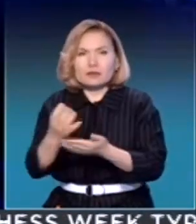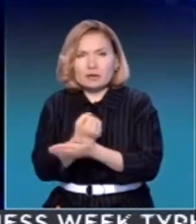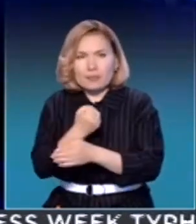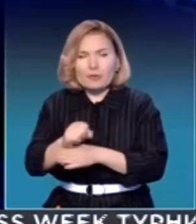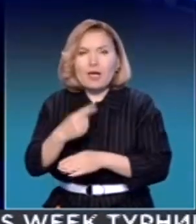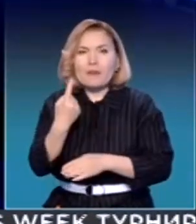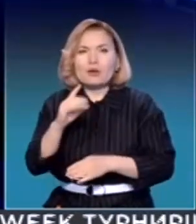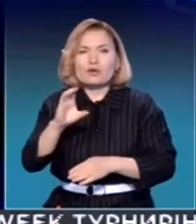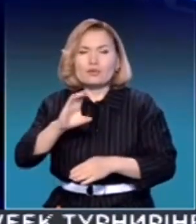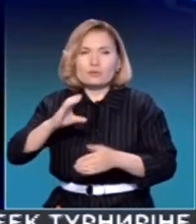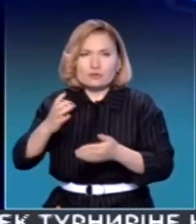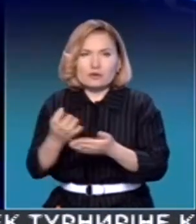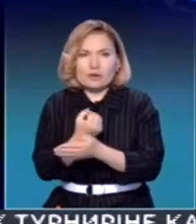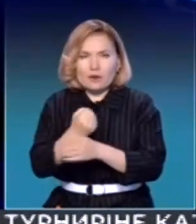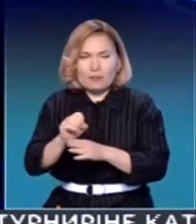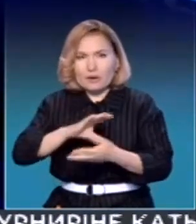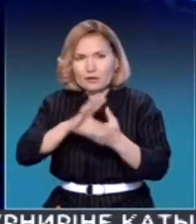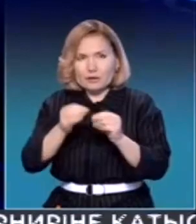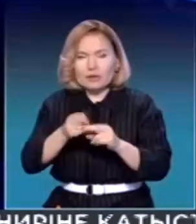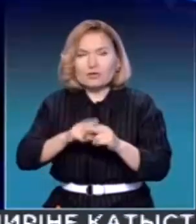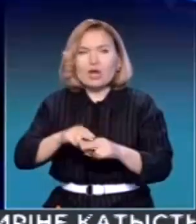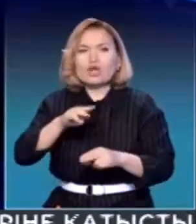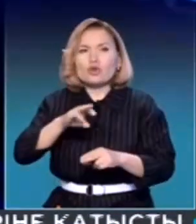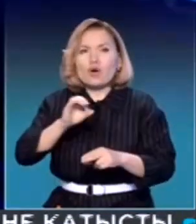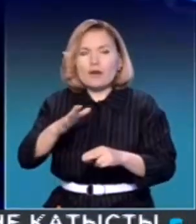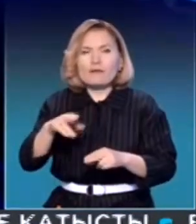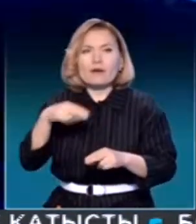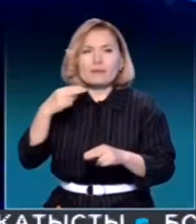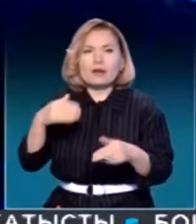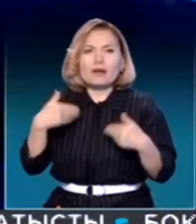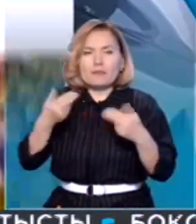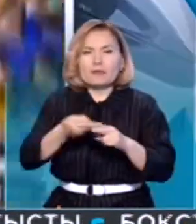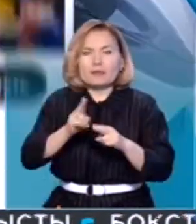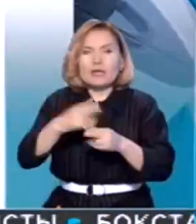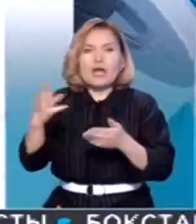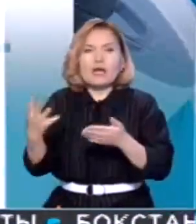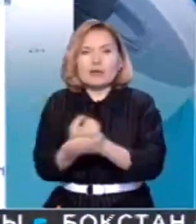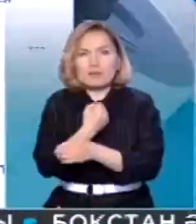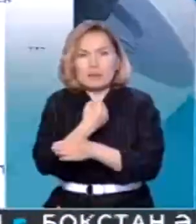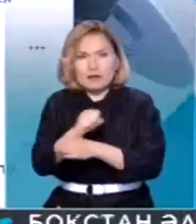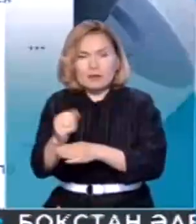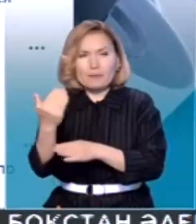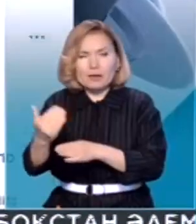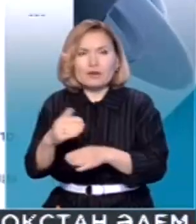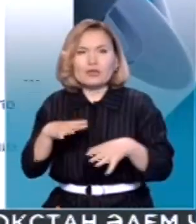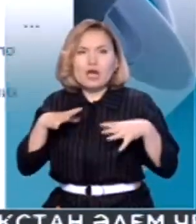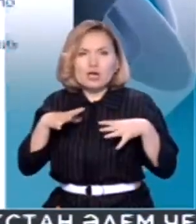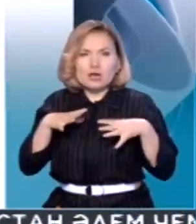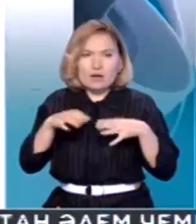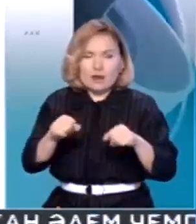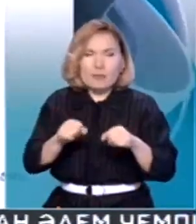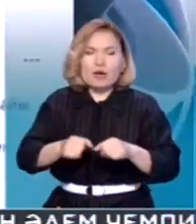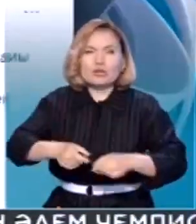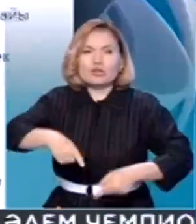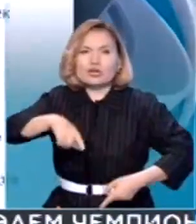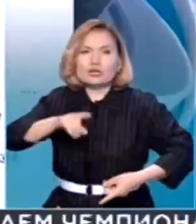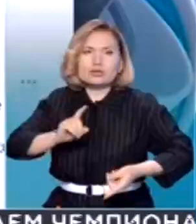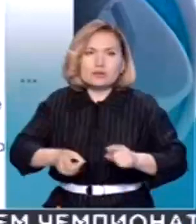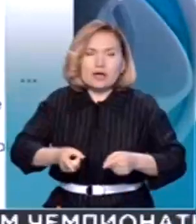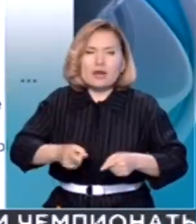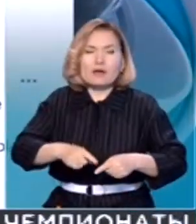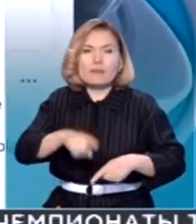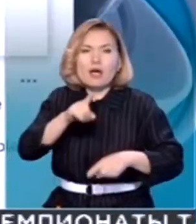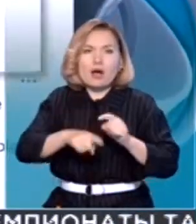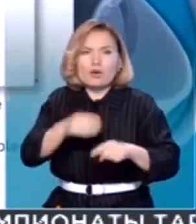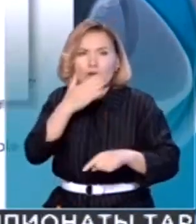мемлекет басшысы Қасым-Жомарт Тоқаев та құттықтады. Президент Твиттерде жеңіске деген ерік жігер мен шынайы